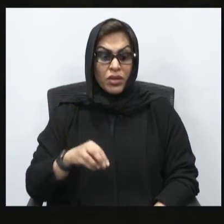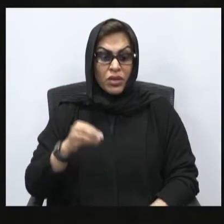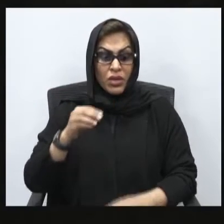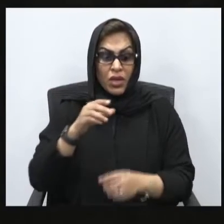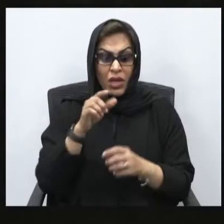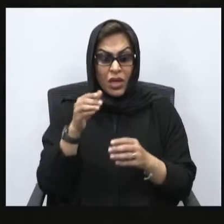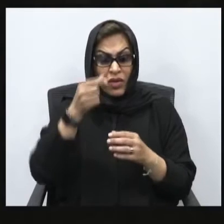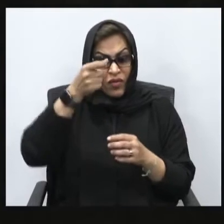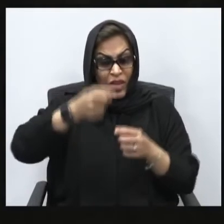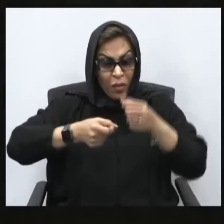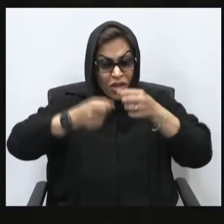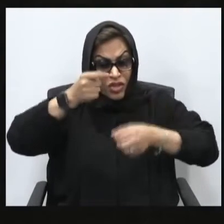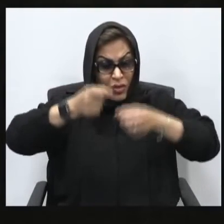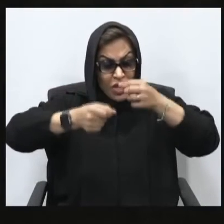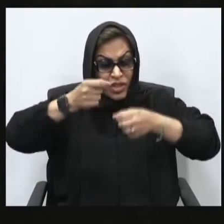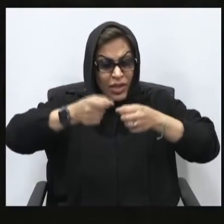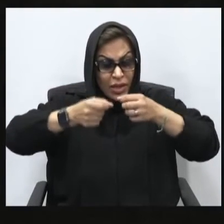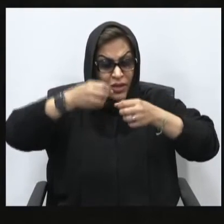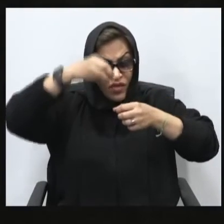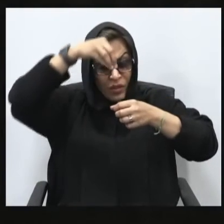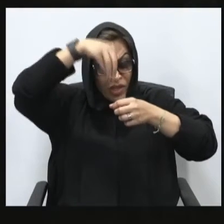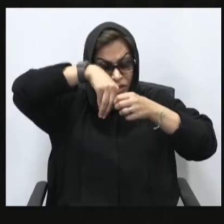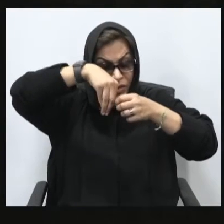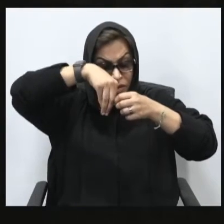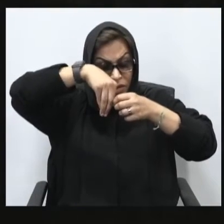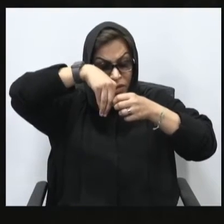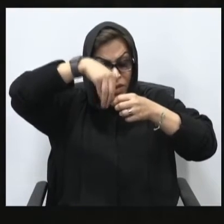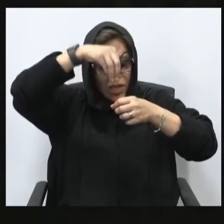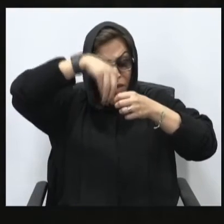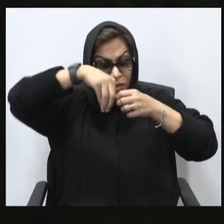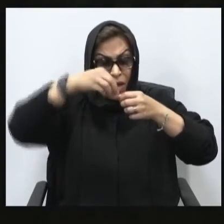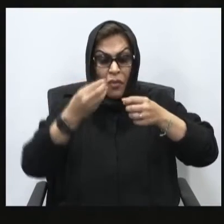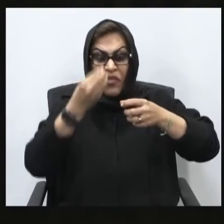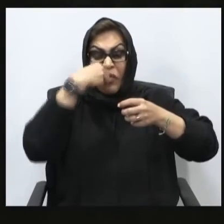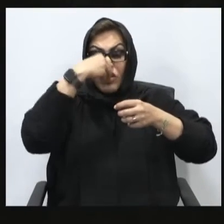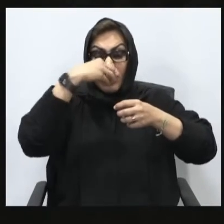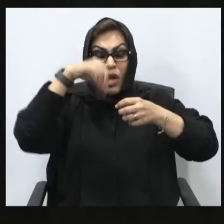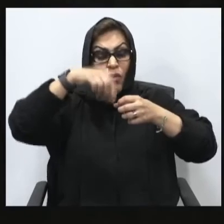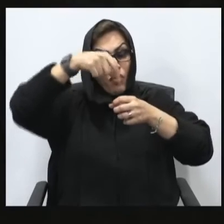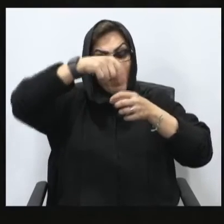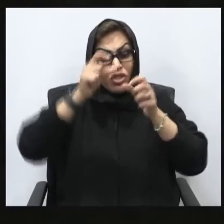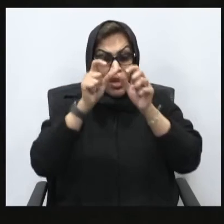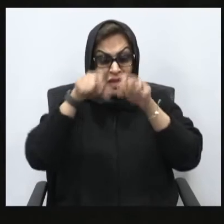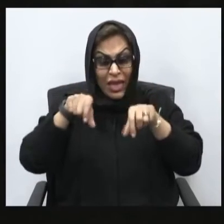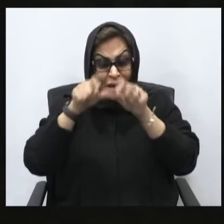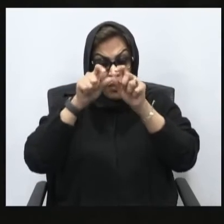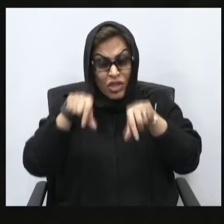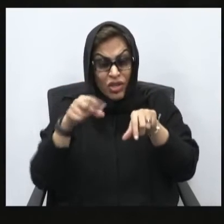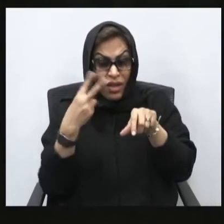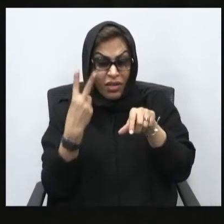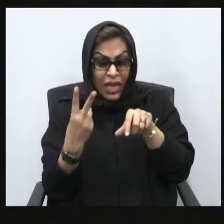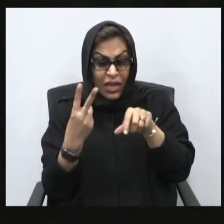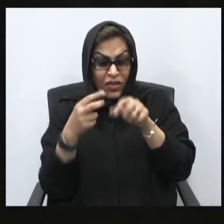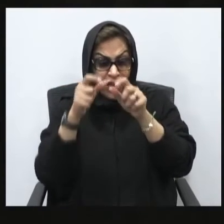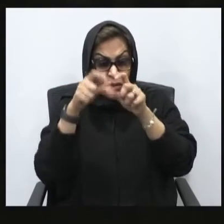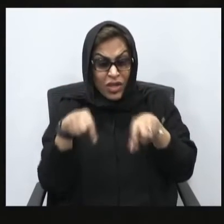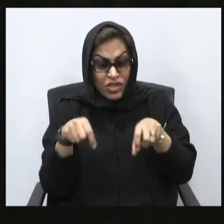تغلق مجرى التنفس عند التنفس مجرى عفوا مجرى الطعام عند التنفس اما اذا